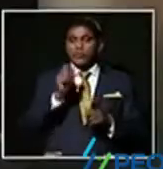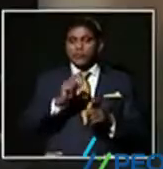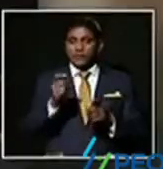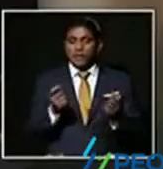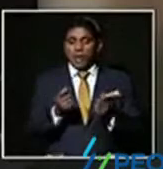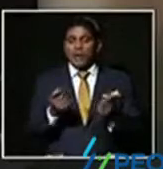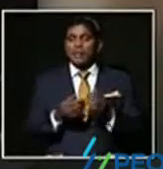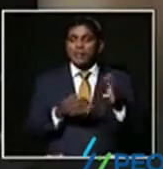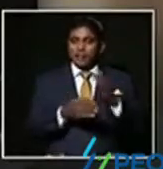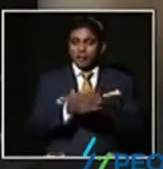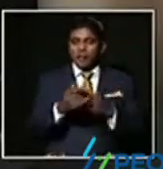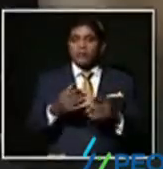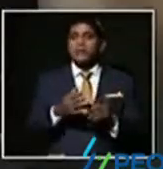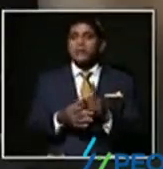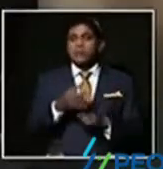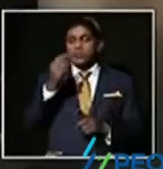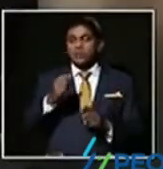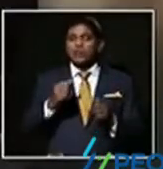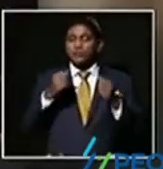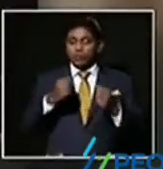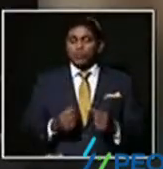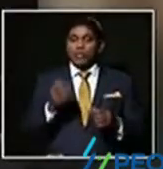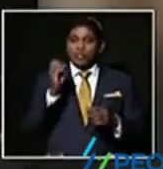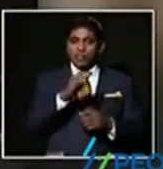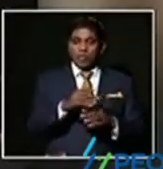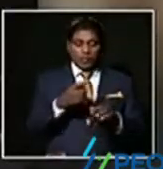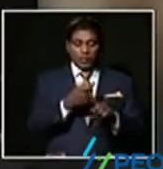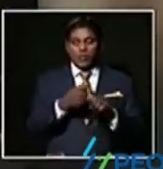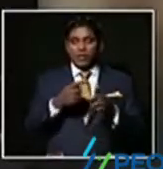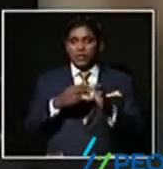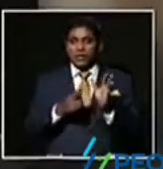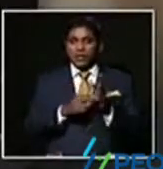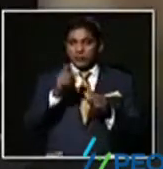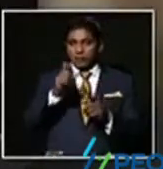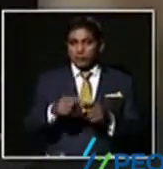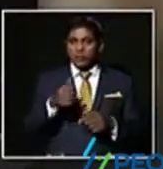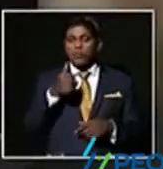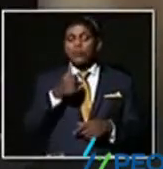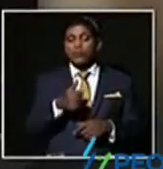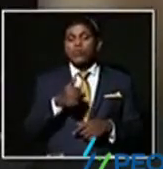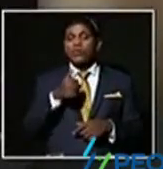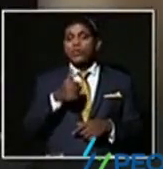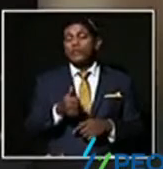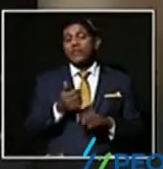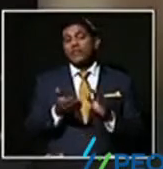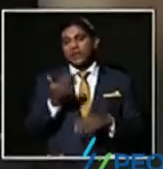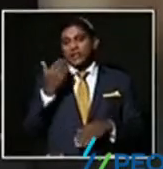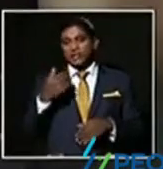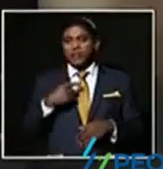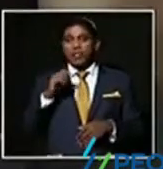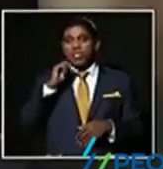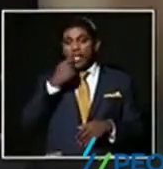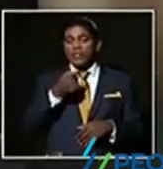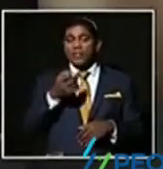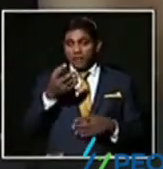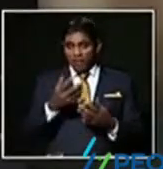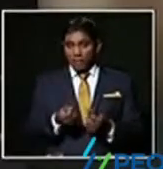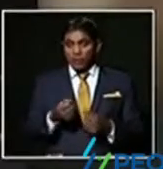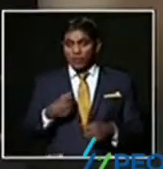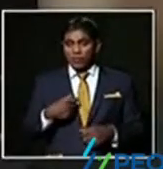දීලා සභාපති පුටුවල වාඩි වෙලා මේ කාංචන විජේසේකර ඇමතිතුමා හොඳ වැඩි. කාංචන විජේසේකරගේ තාත්තා හිටියානා මීට වැඩිය